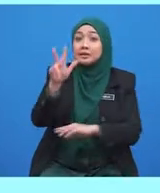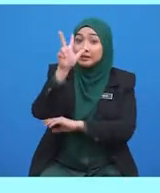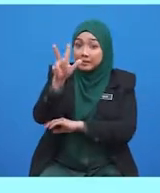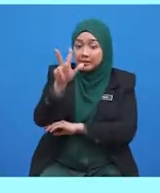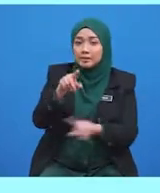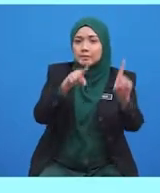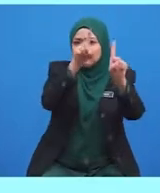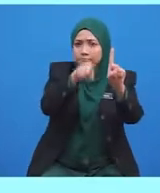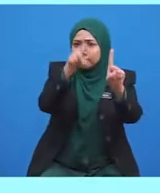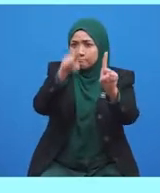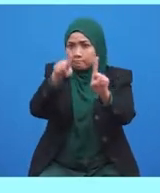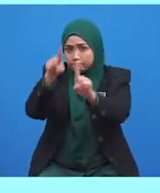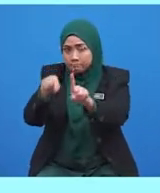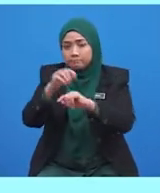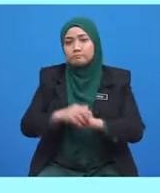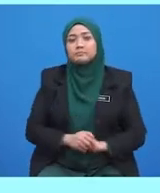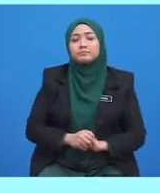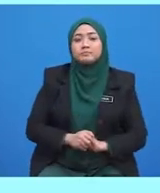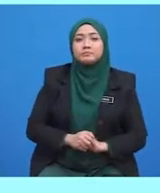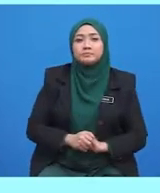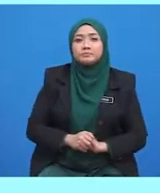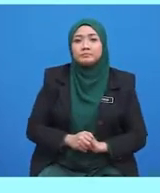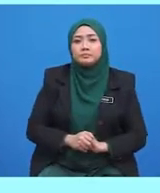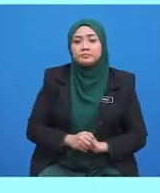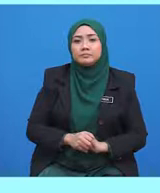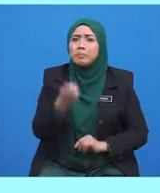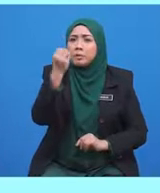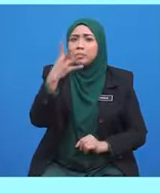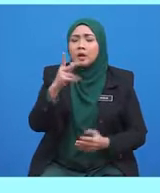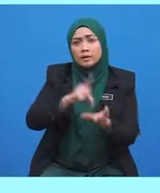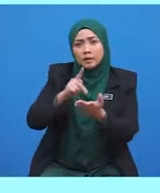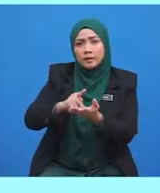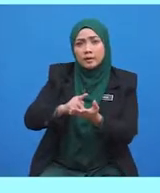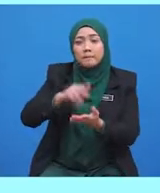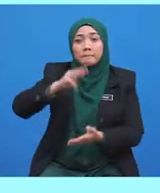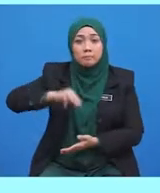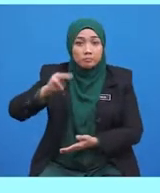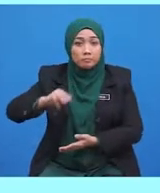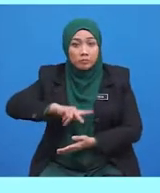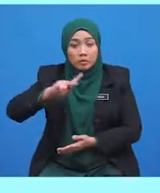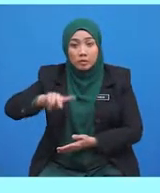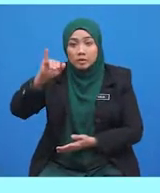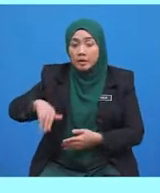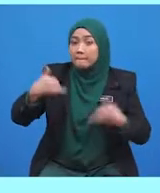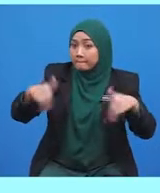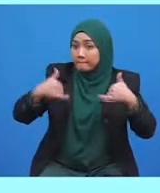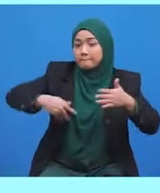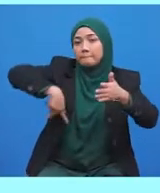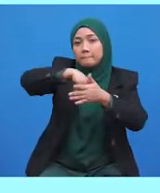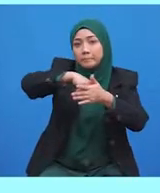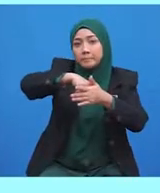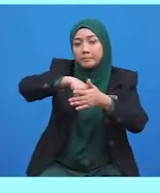garis. Berapakah bilangan kanak-kanak bermain bola sepak? Ya, betul.